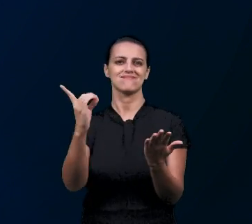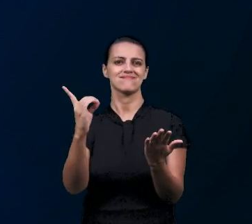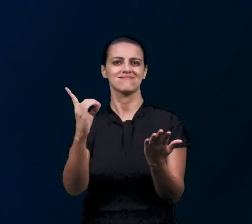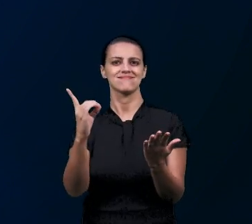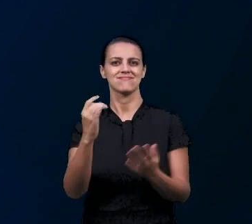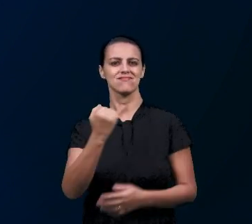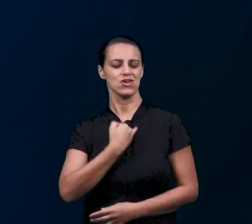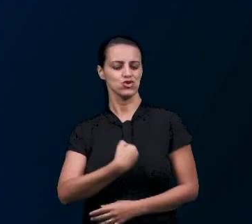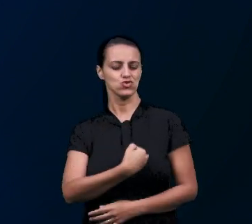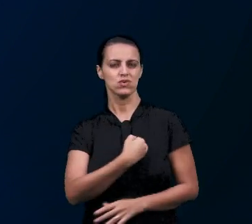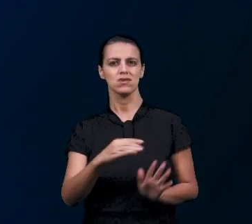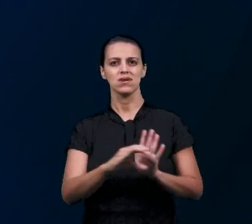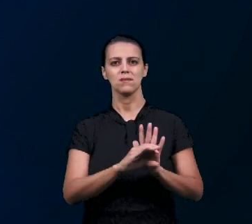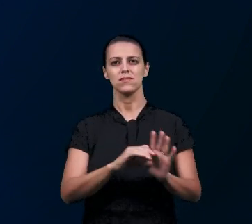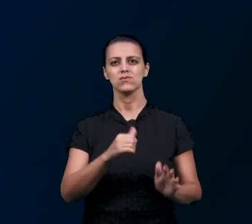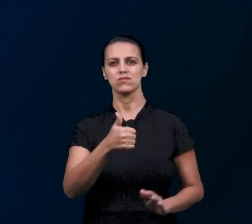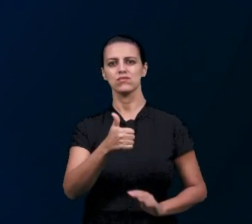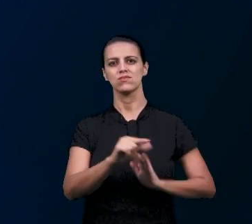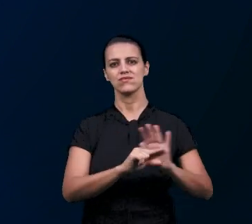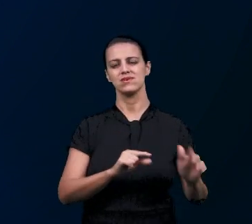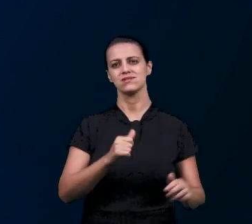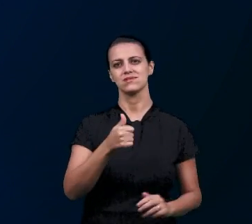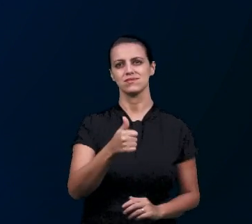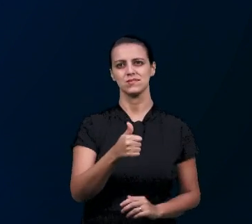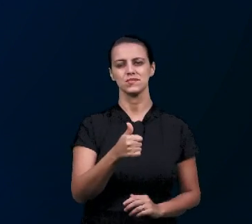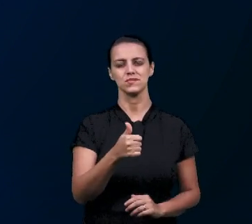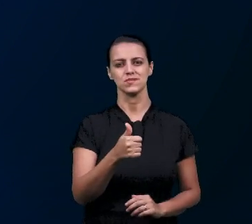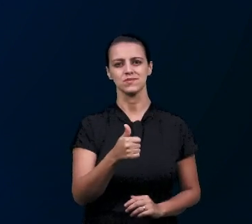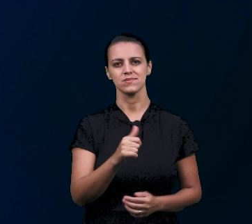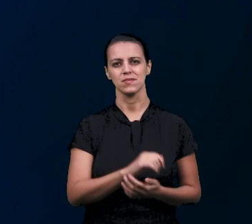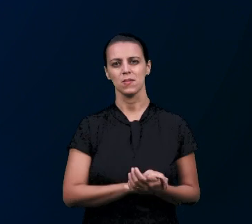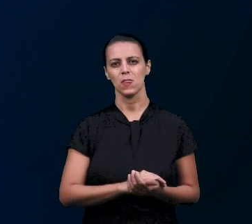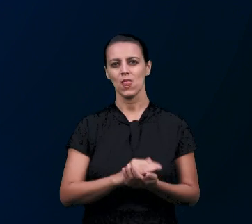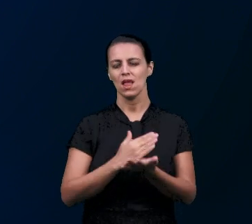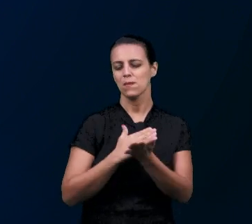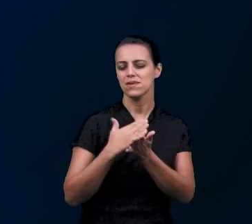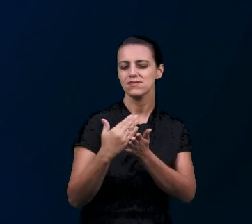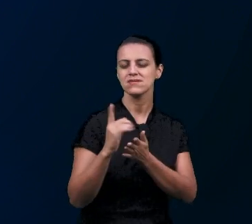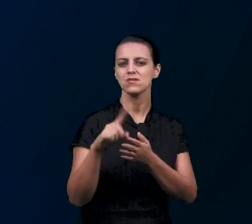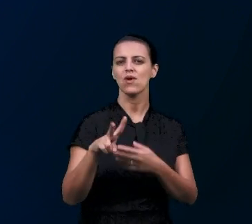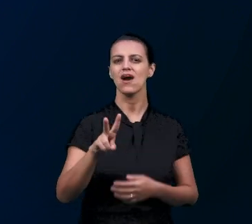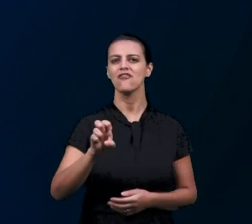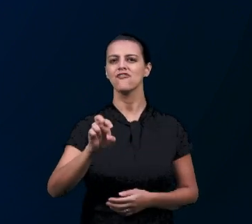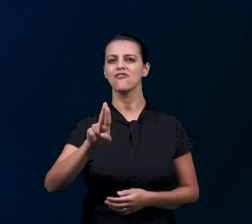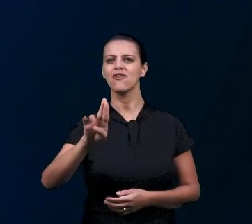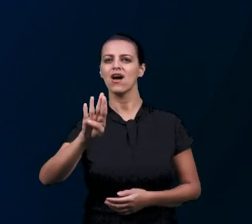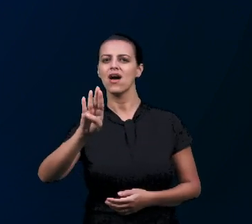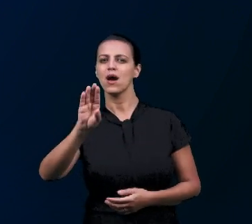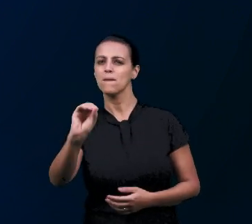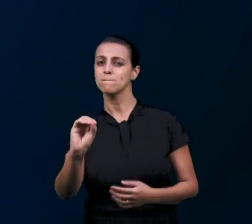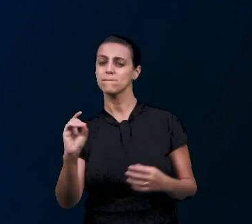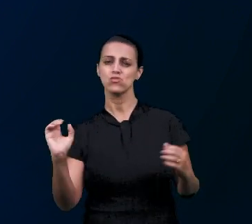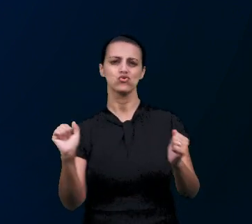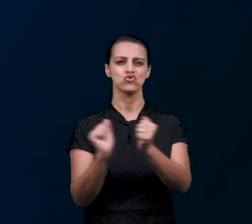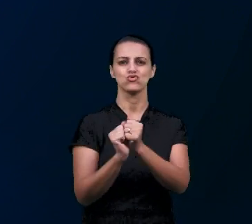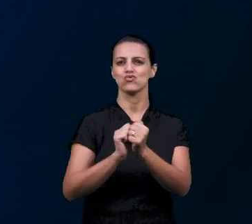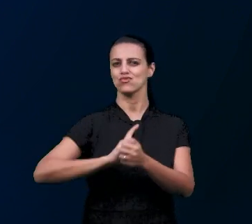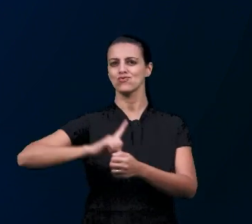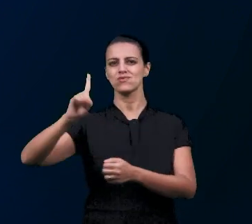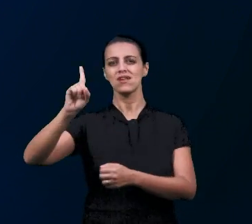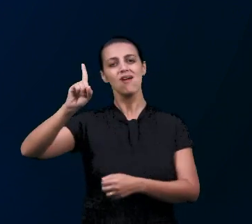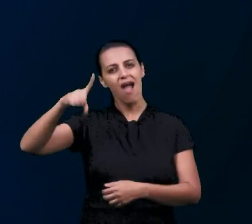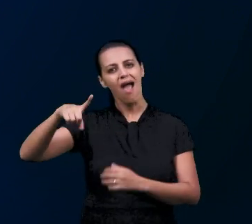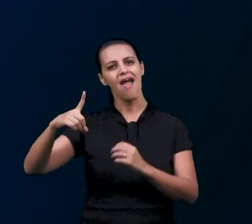Dieu. Comme nous pouvons lire en Jean chapitre 1, verset 1, au début était le Verbe, et le Verbe était avec Dieu, et le Verbe était